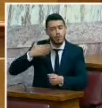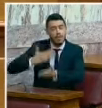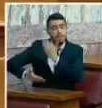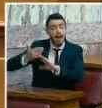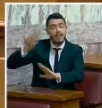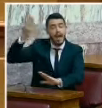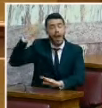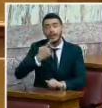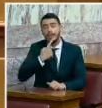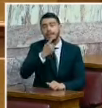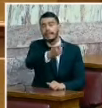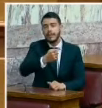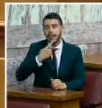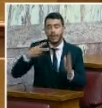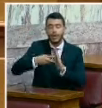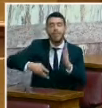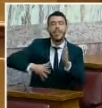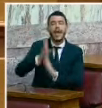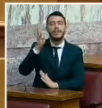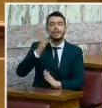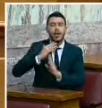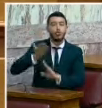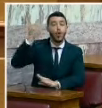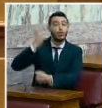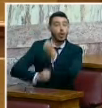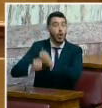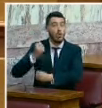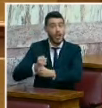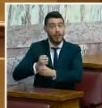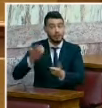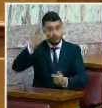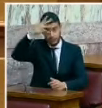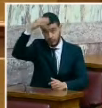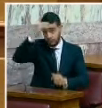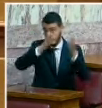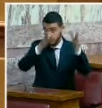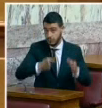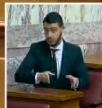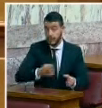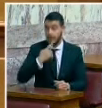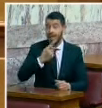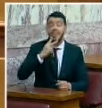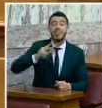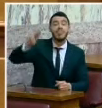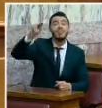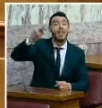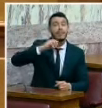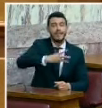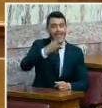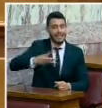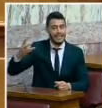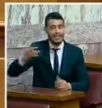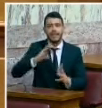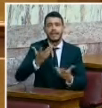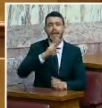εσείς το 2014. Αλέξης Τσίπρας, δέσμευση του ΣΥΡΙΖΑ για ακύρωση της